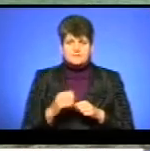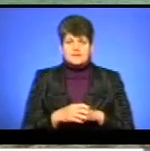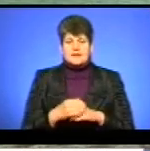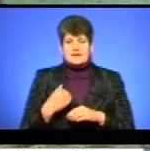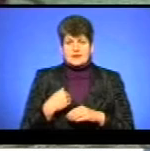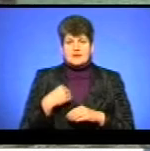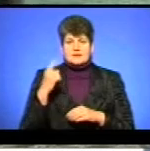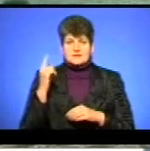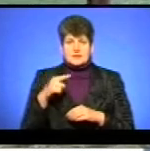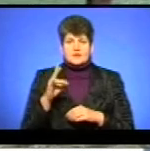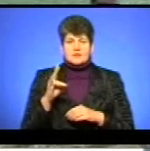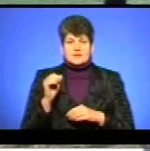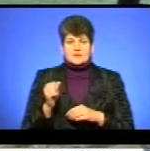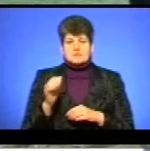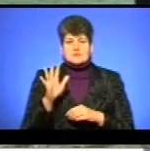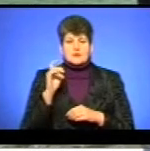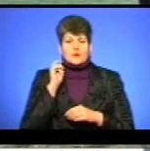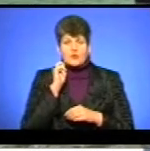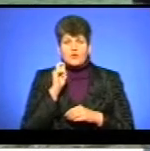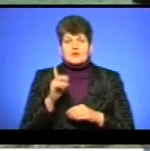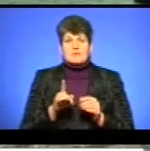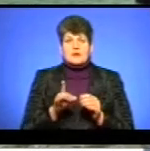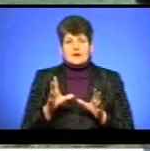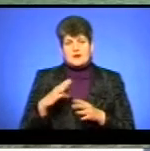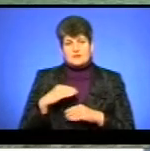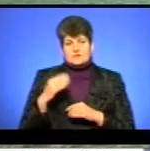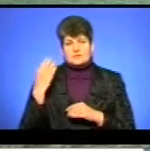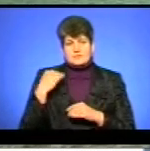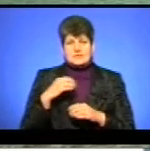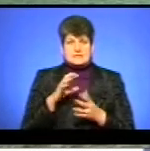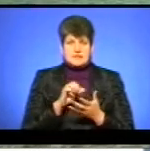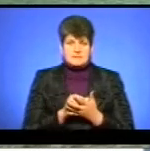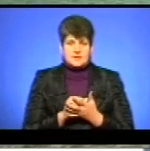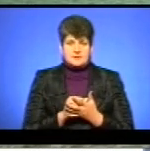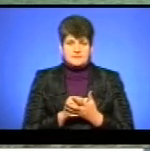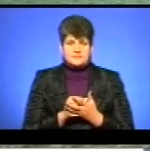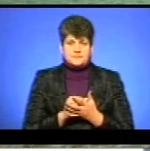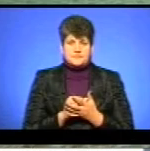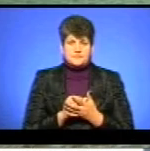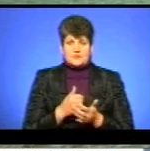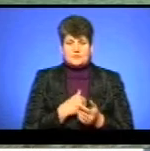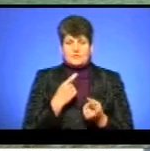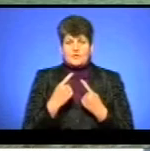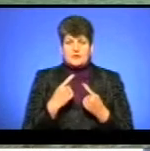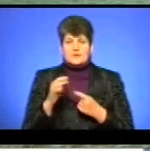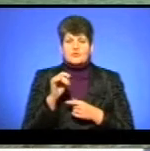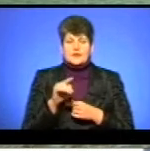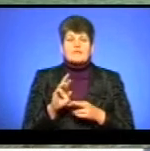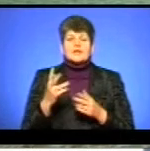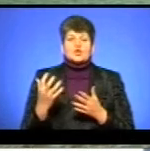знаю Настю з 5 років. З початкової групи ми з нею разом займалися. Хотіла б поговорити про те, як вона досягнула